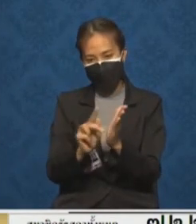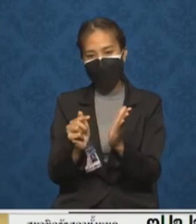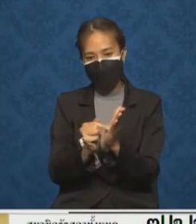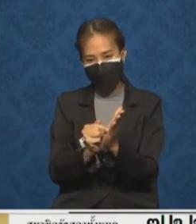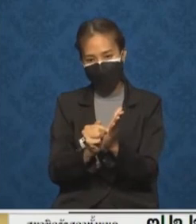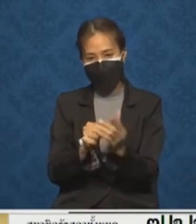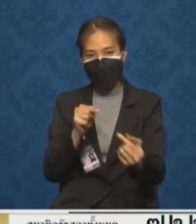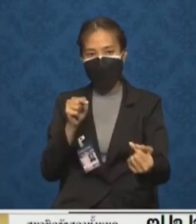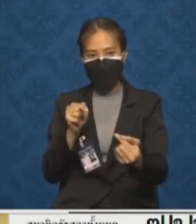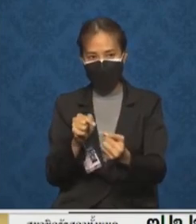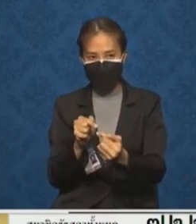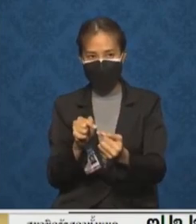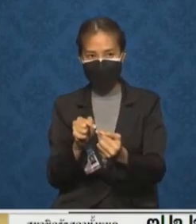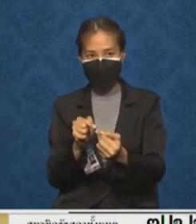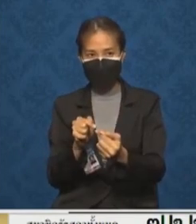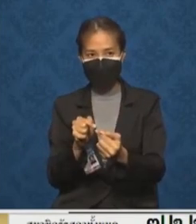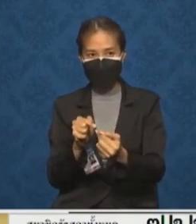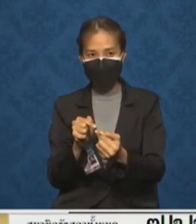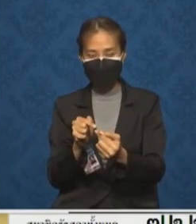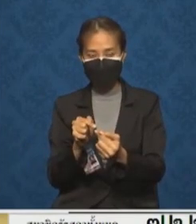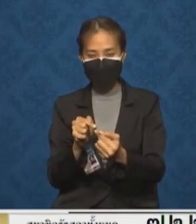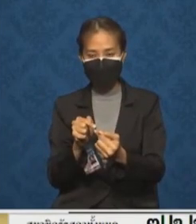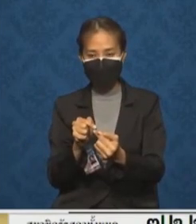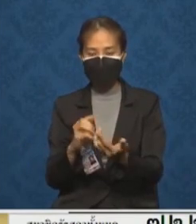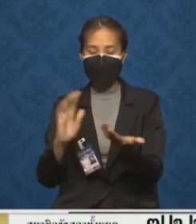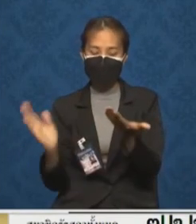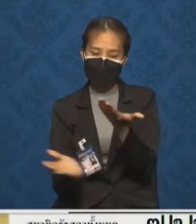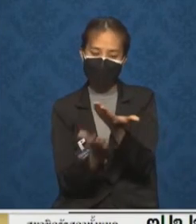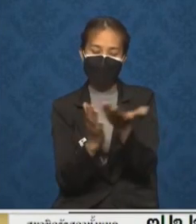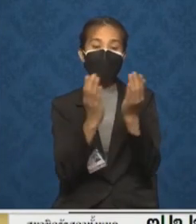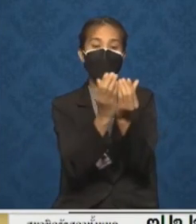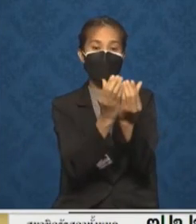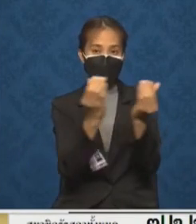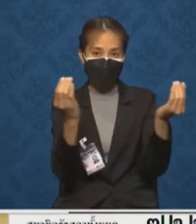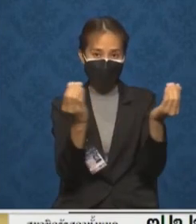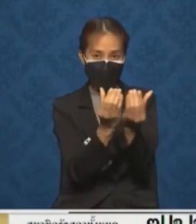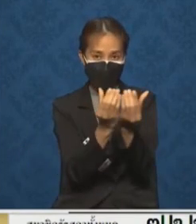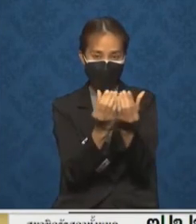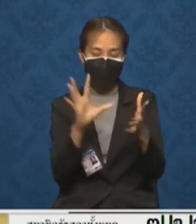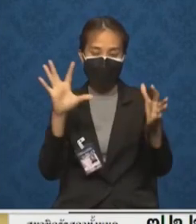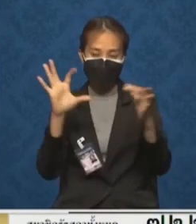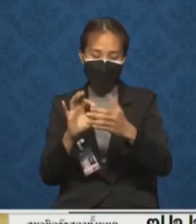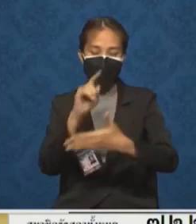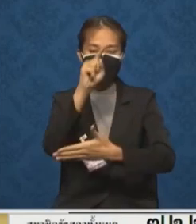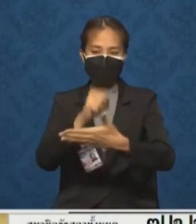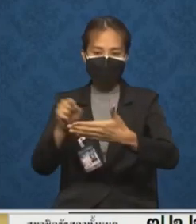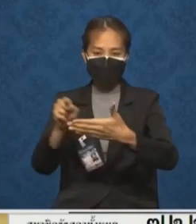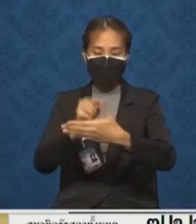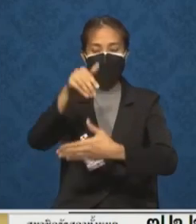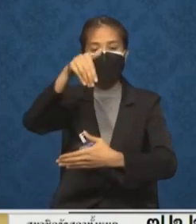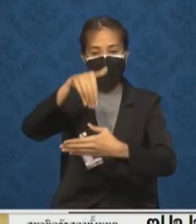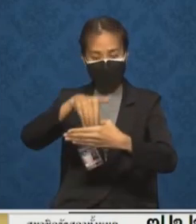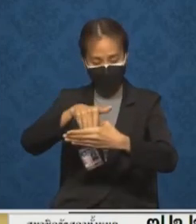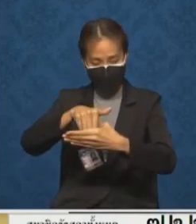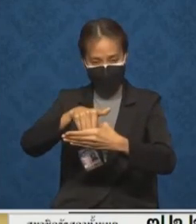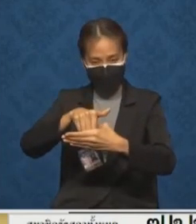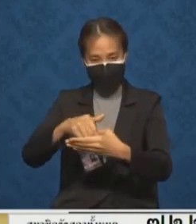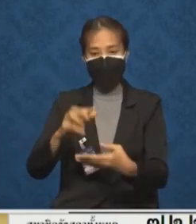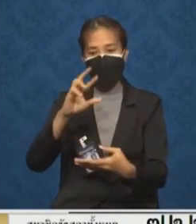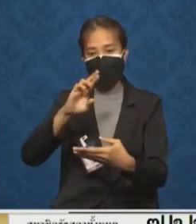ฏิรูปร่างพระบัญญัติประกอบรัฐธรรมนูญว่าโดยการเลือกตั้งแล้วก็ระ